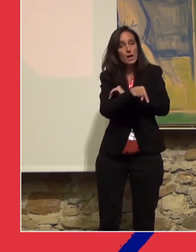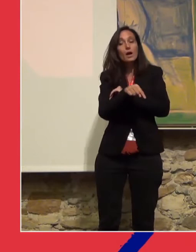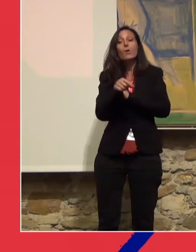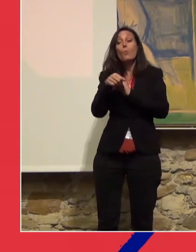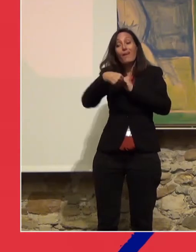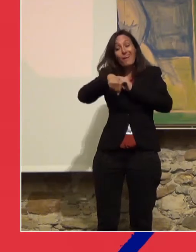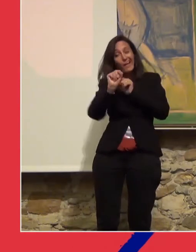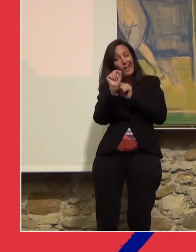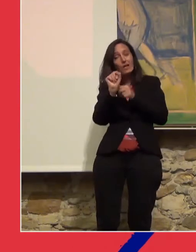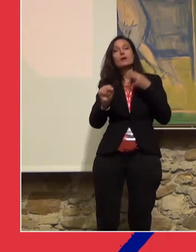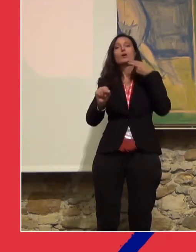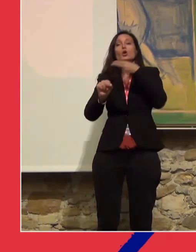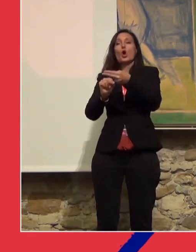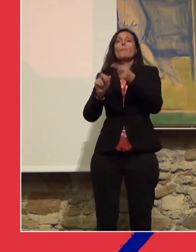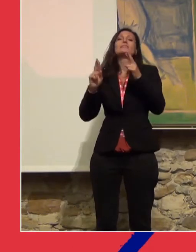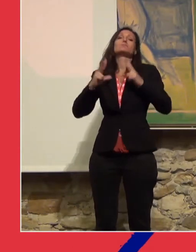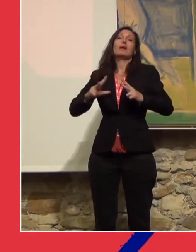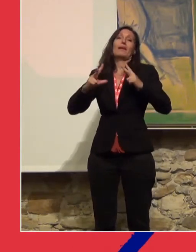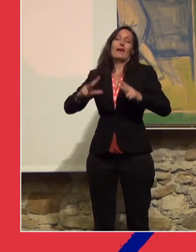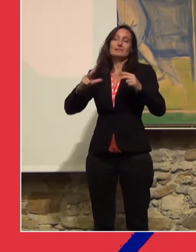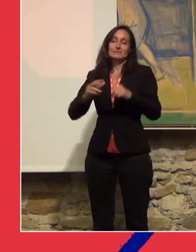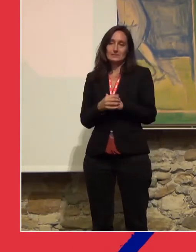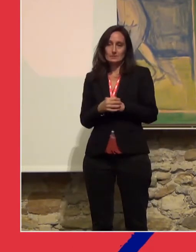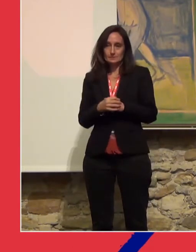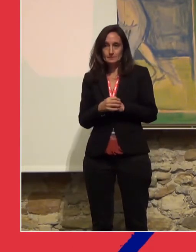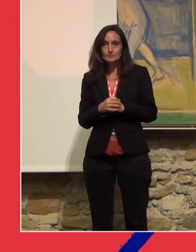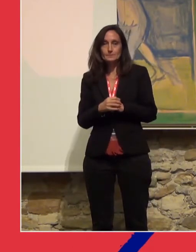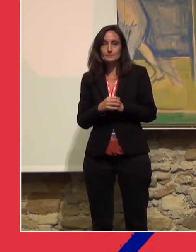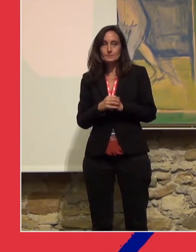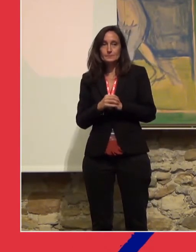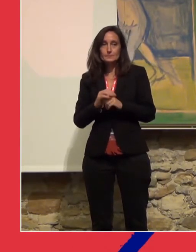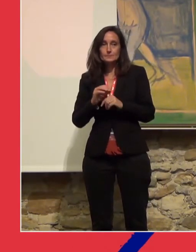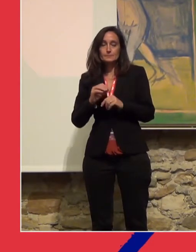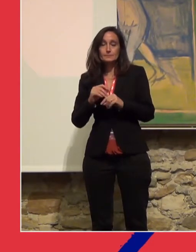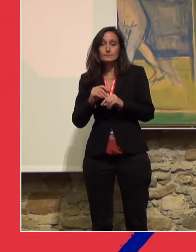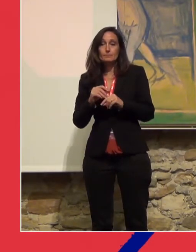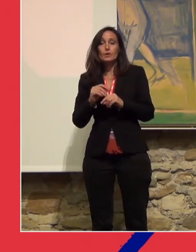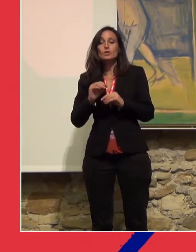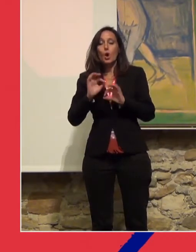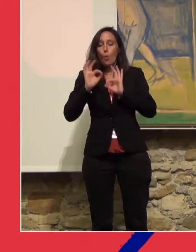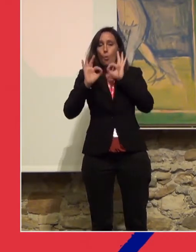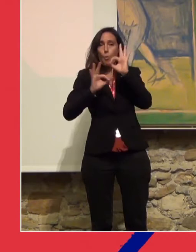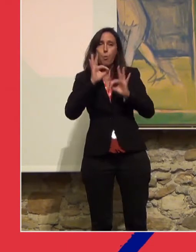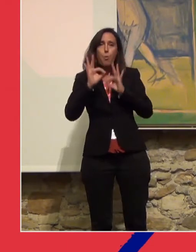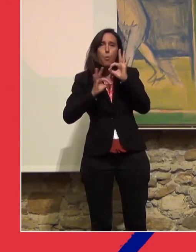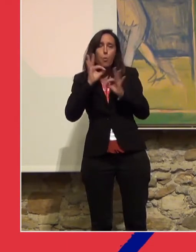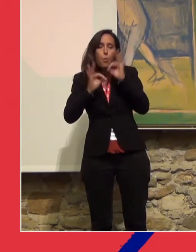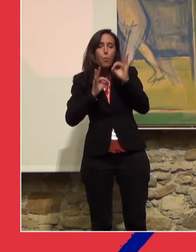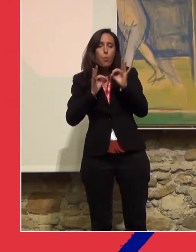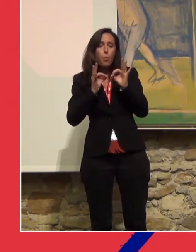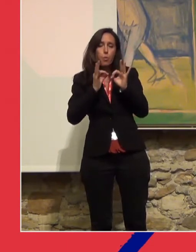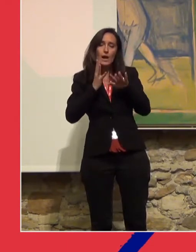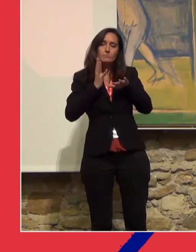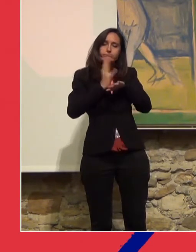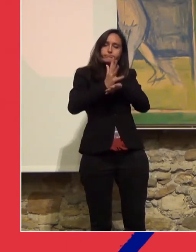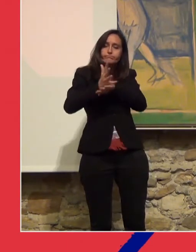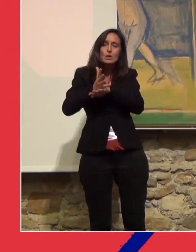di cura e ogni gesto terapeutico può riportare lo sguardo del malato verso una